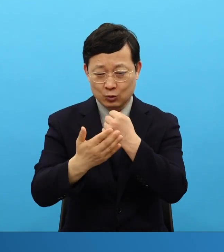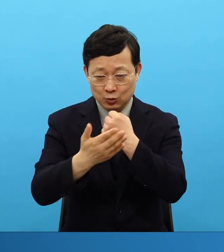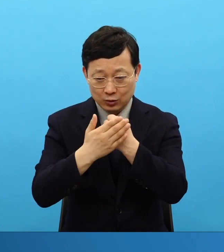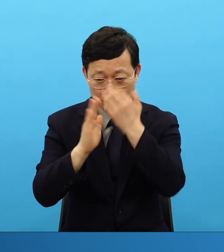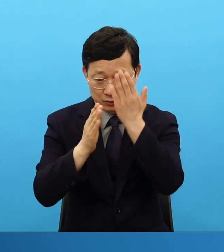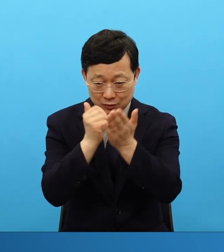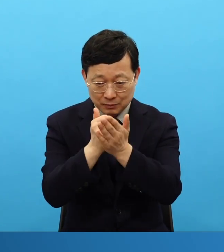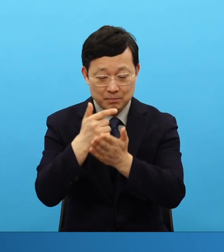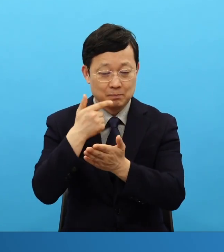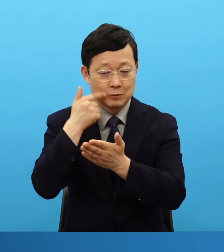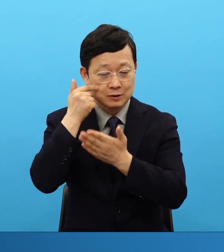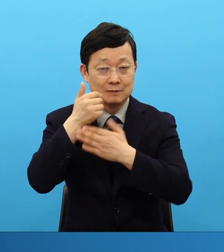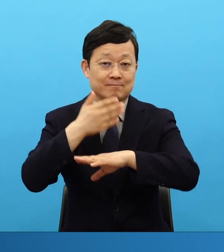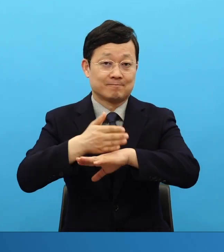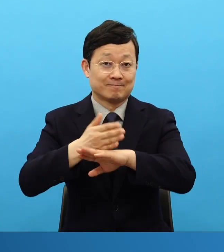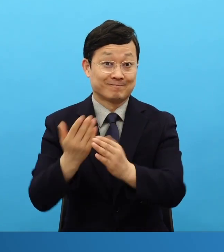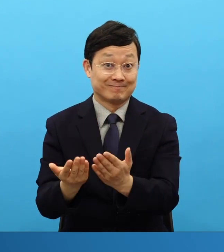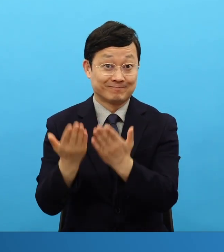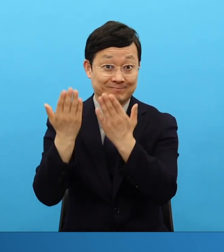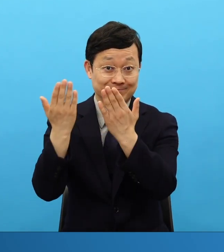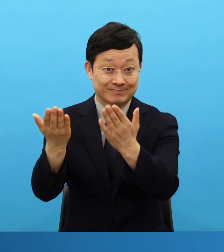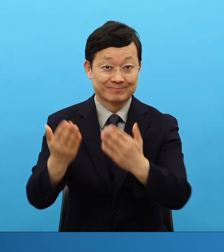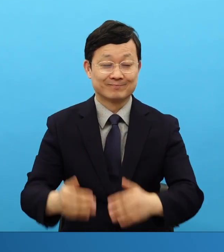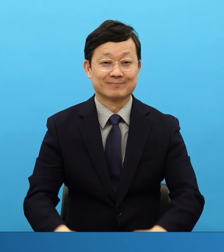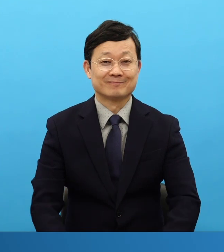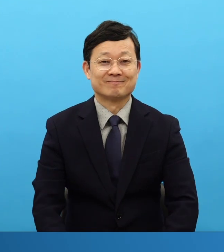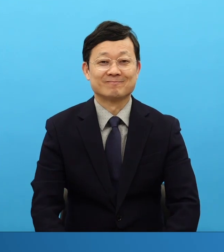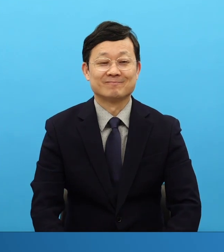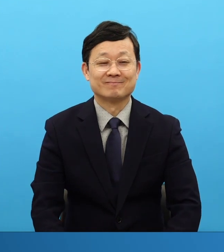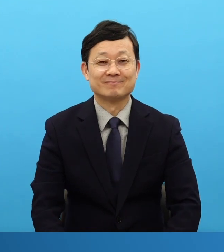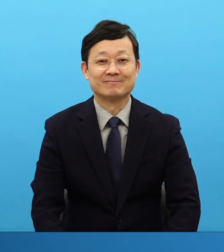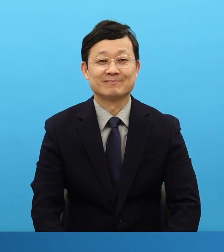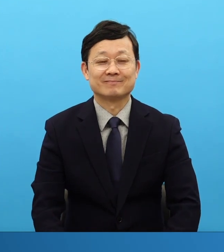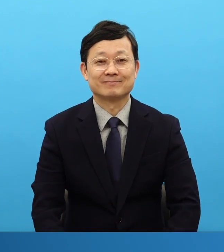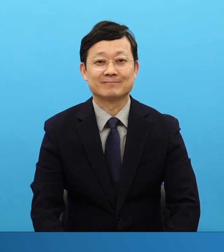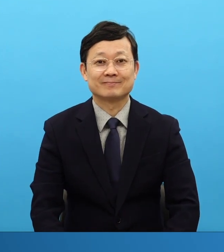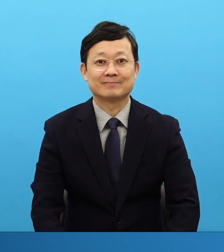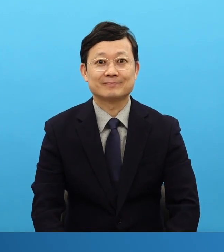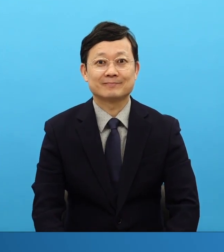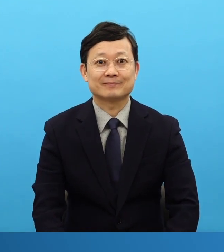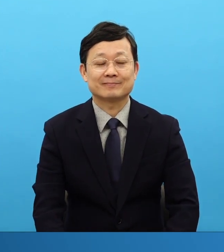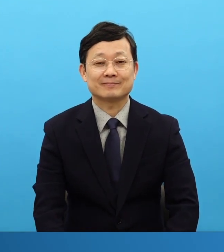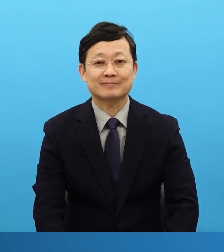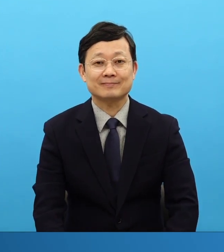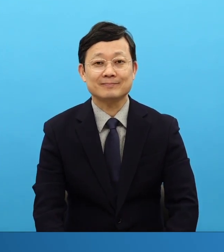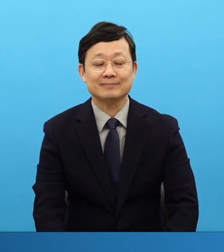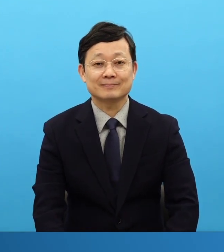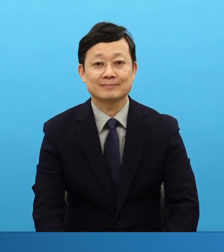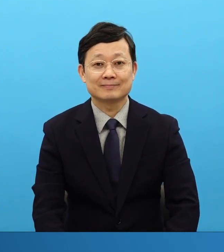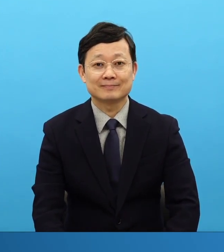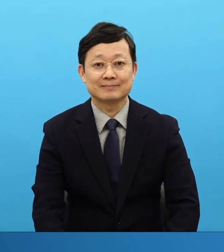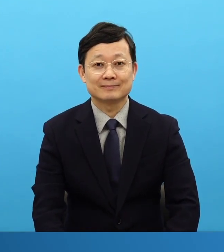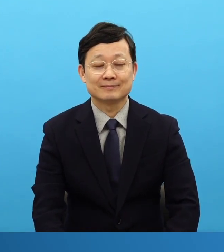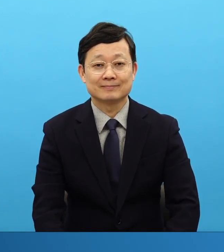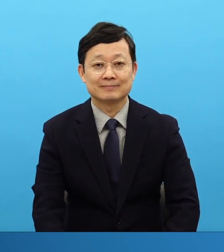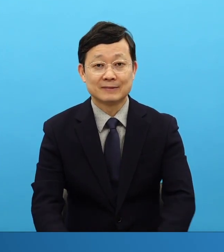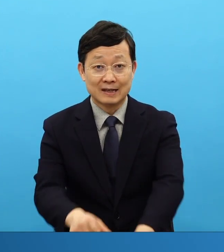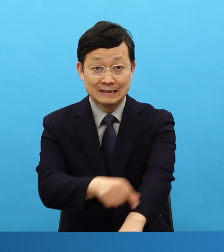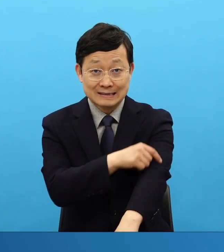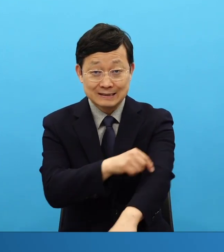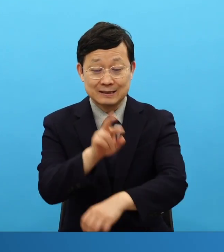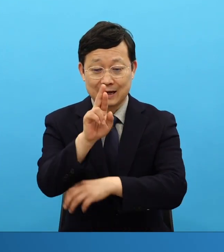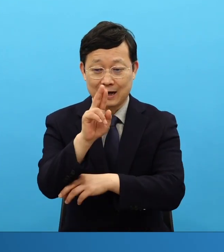드립니다. RTS의 ために 기도해 주사る 전국의 교회와 성도와 목사님들께 감사드립니다. 특히 RTS를